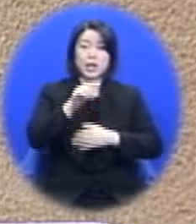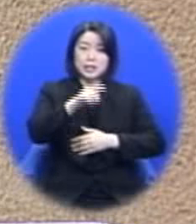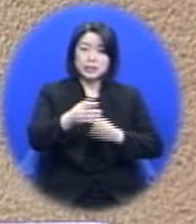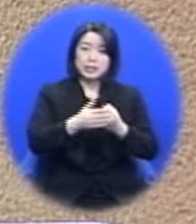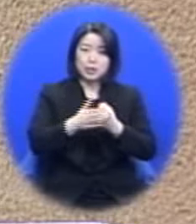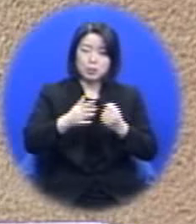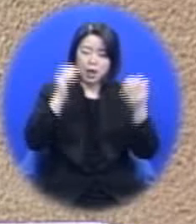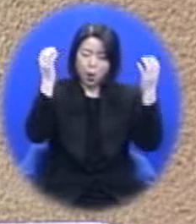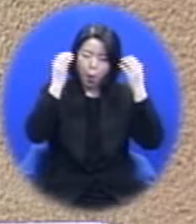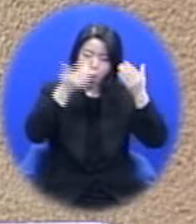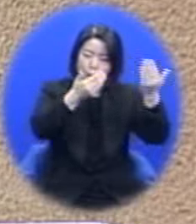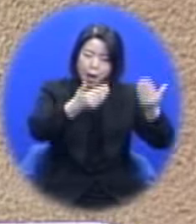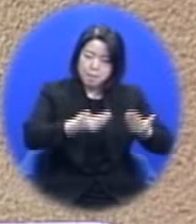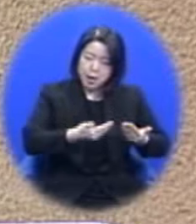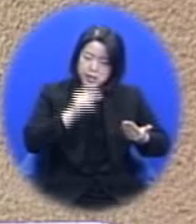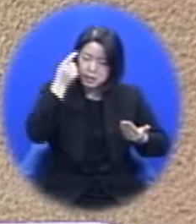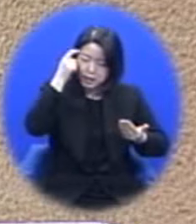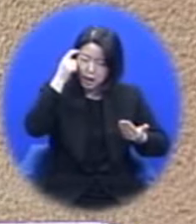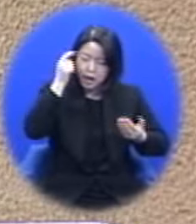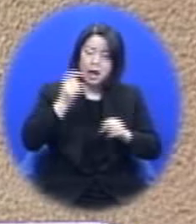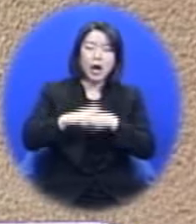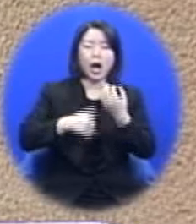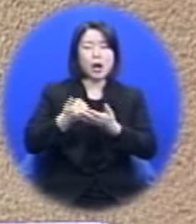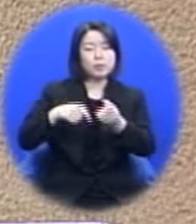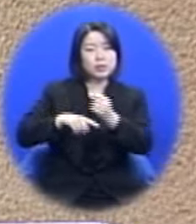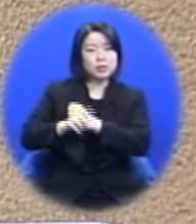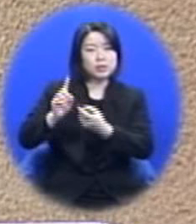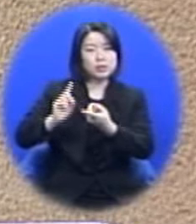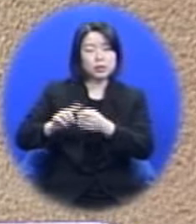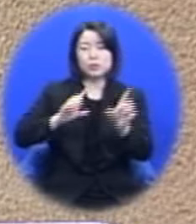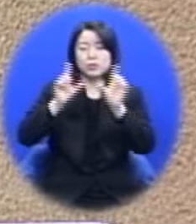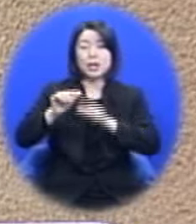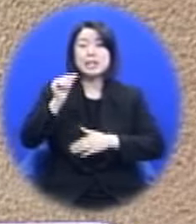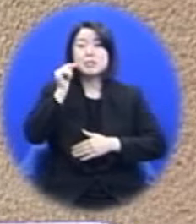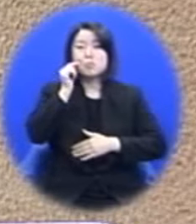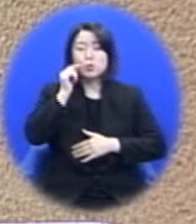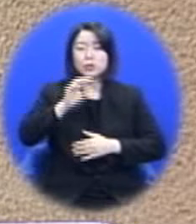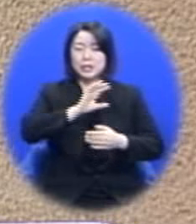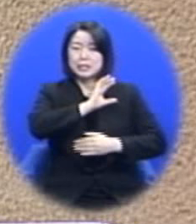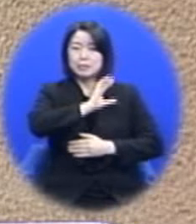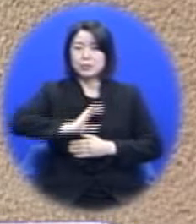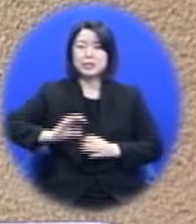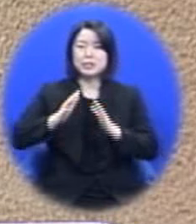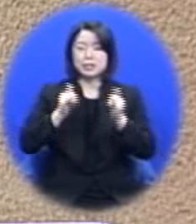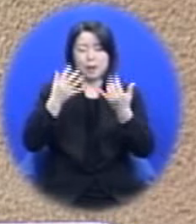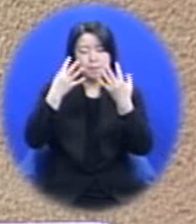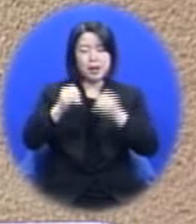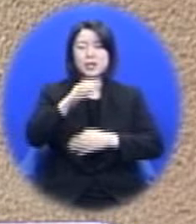고난 당할까 봐 하나님 뜻대로 살지 못하는 그리스도인들이 얼마나 많은지 모릅니다.